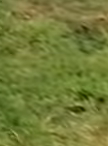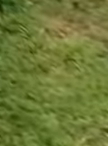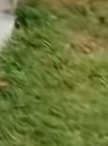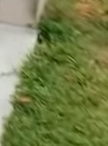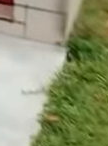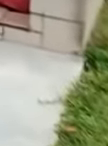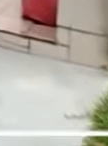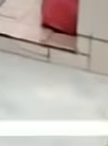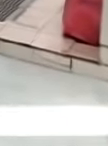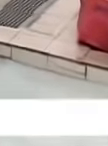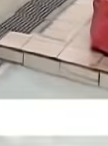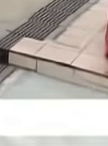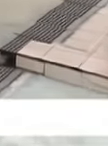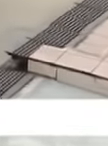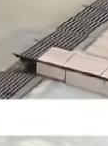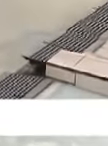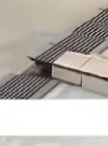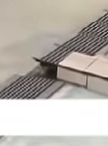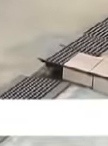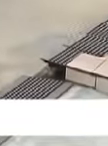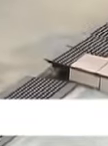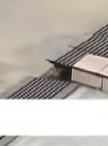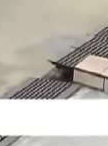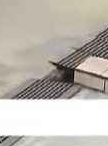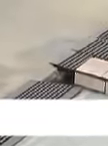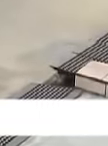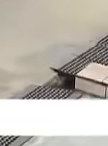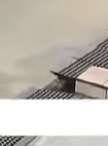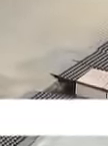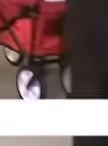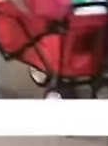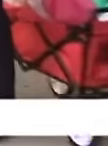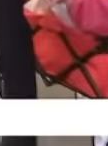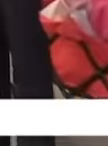Bahasa isyarat akan diajar di Tabika Perpaduan.